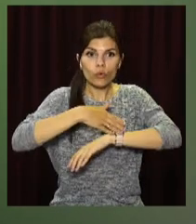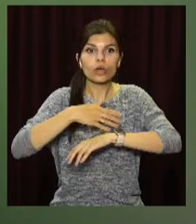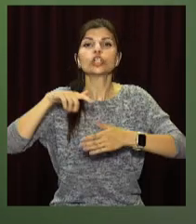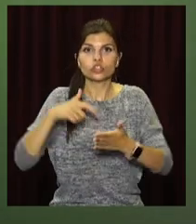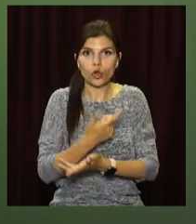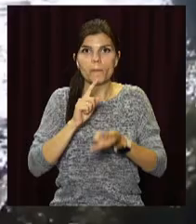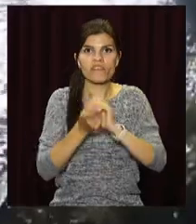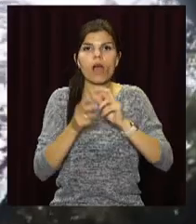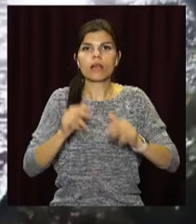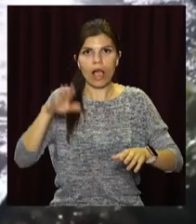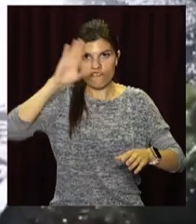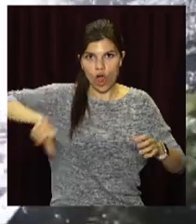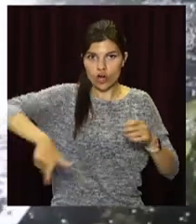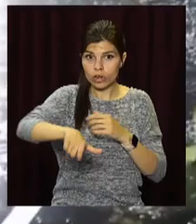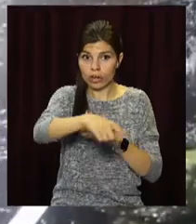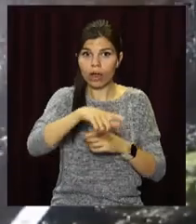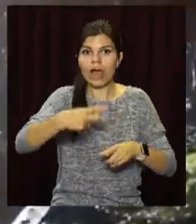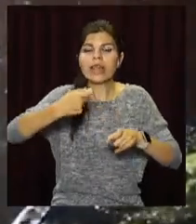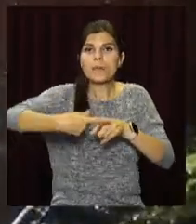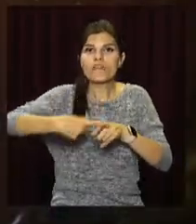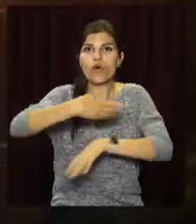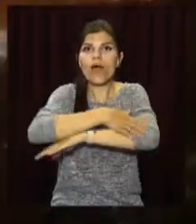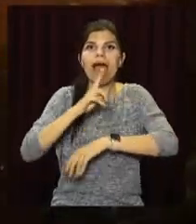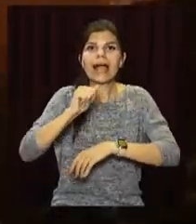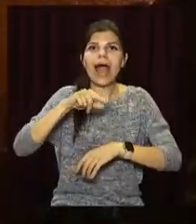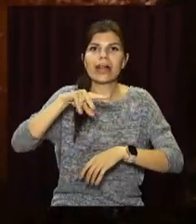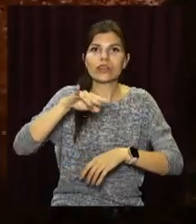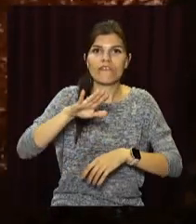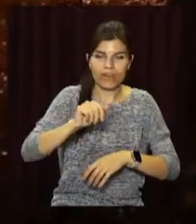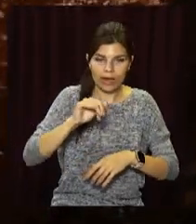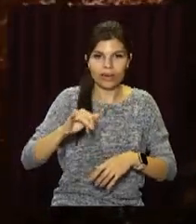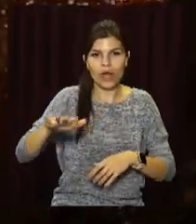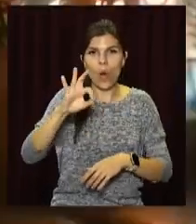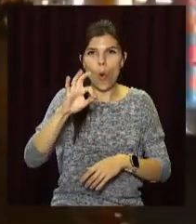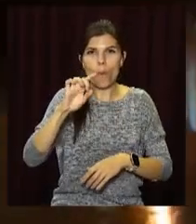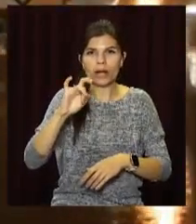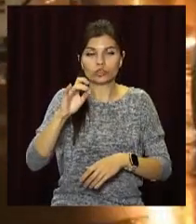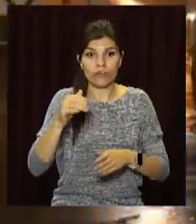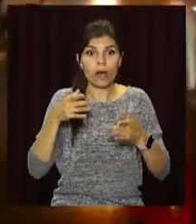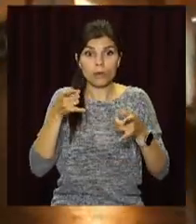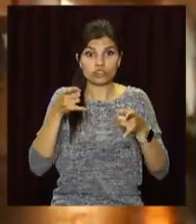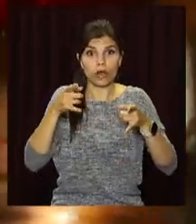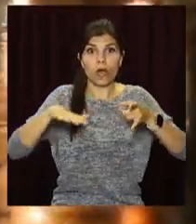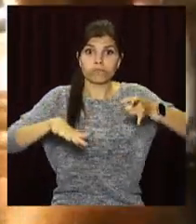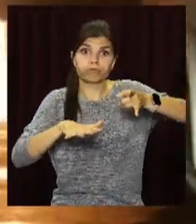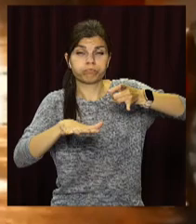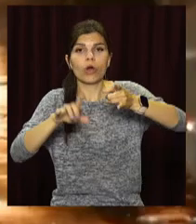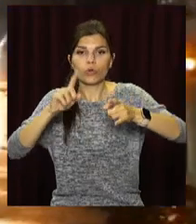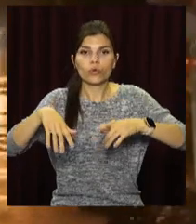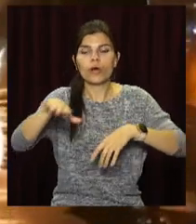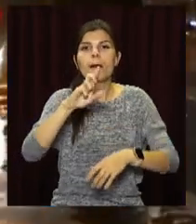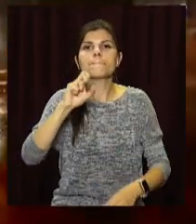знов перетворилися на ріки. На перехресті вулиць Калинової та Образцова автівки буквально пливли. Затопило й віадук